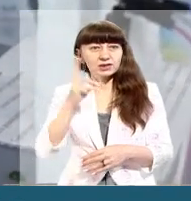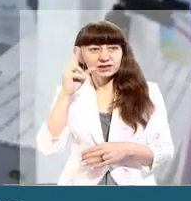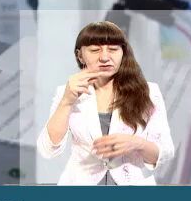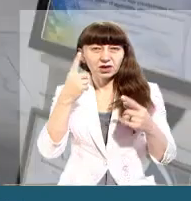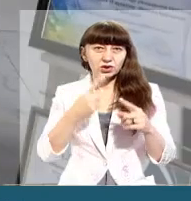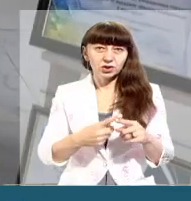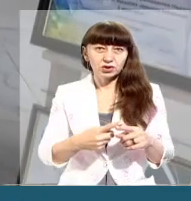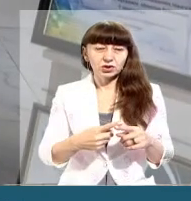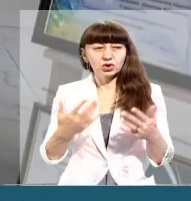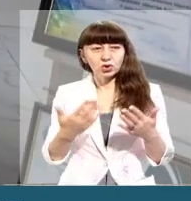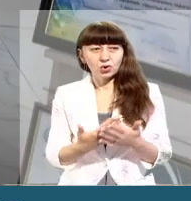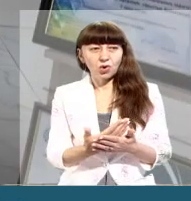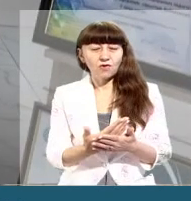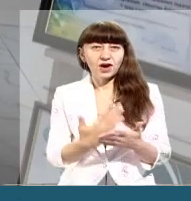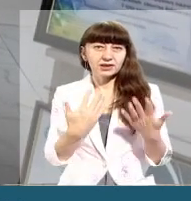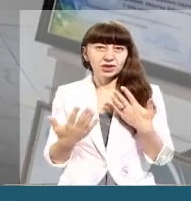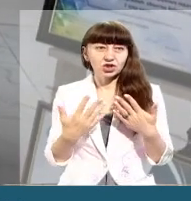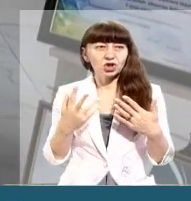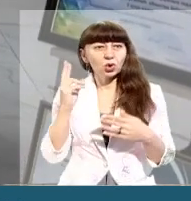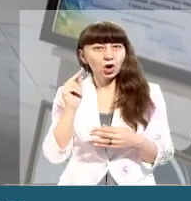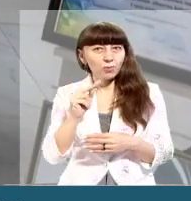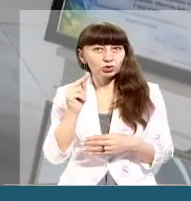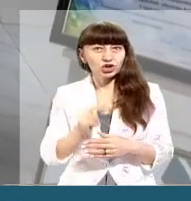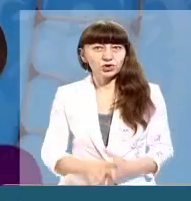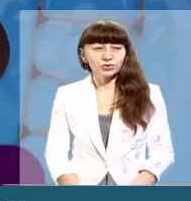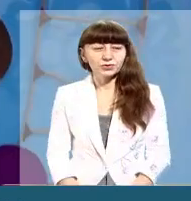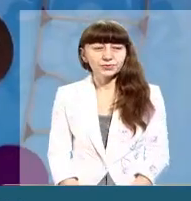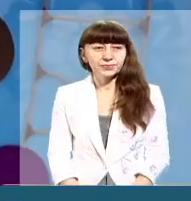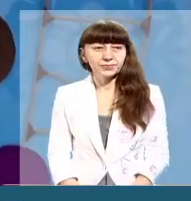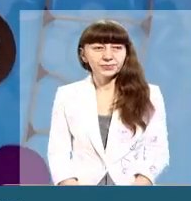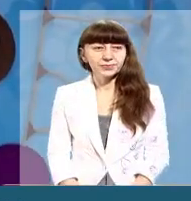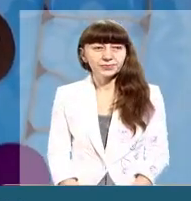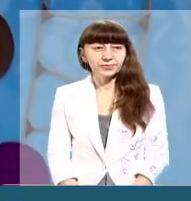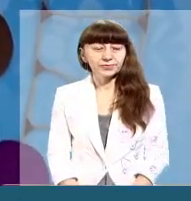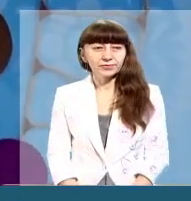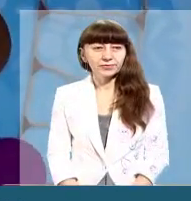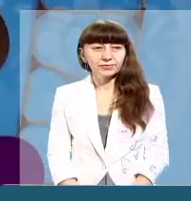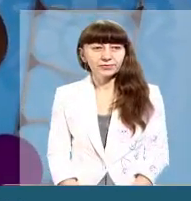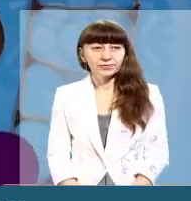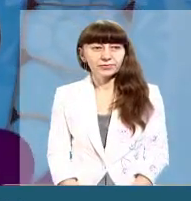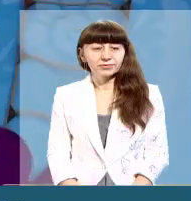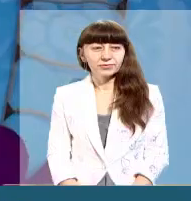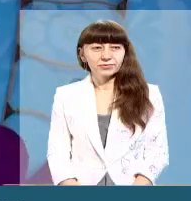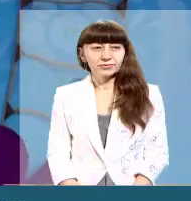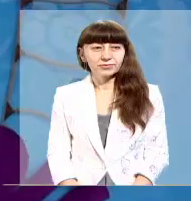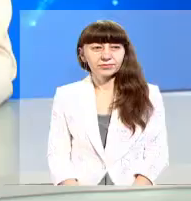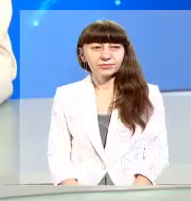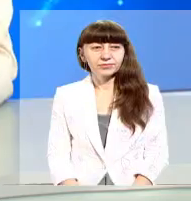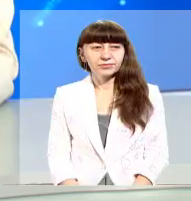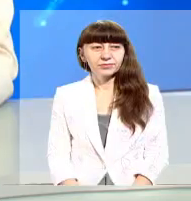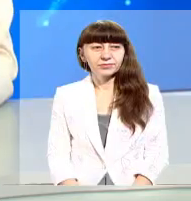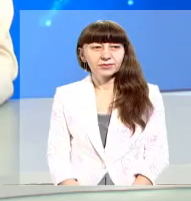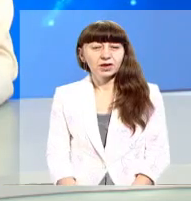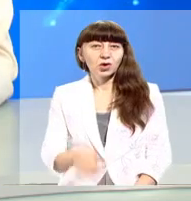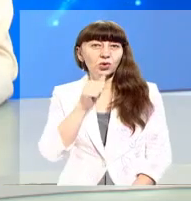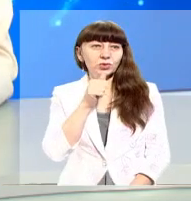цифровых инноваций и современные подходы к обучению. Гульзада Ишуакова, Олег Сытник, телеканал «Костанай».